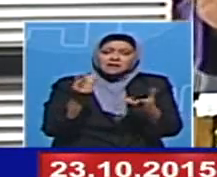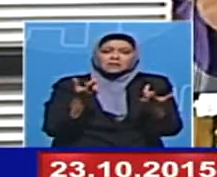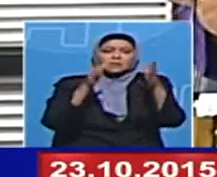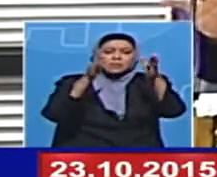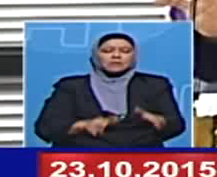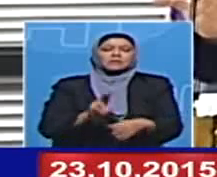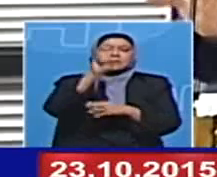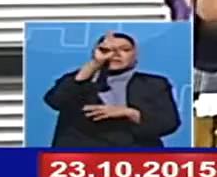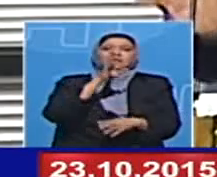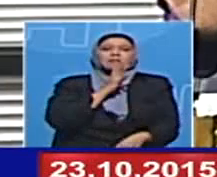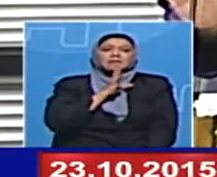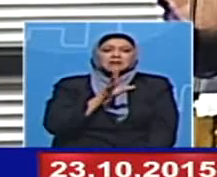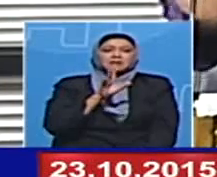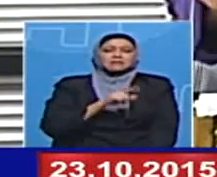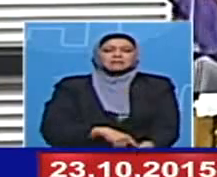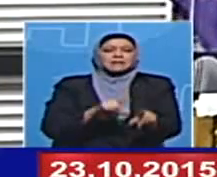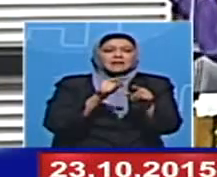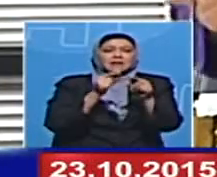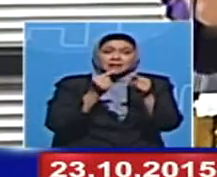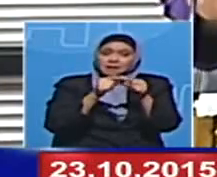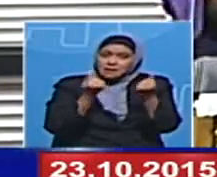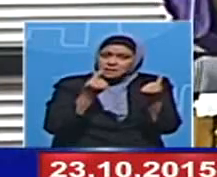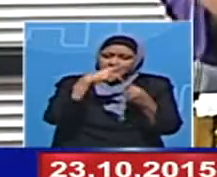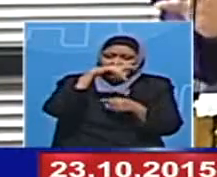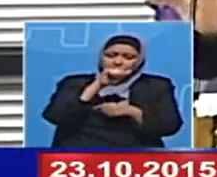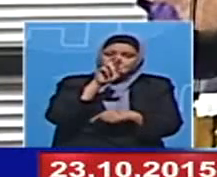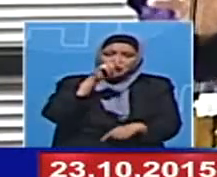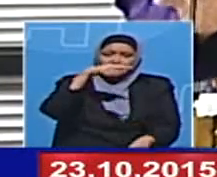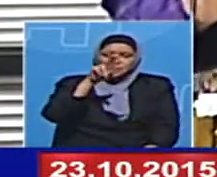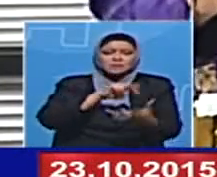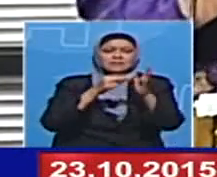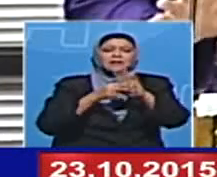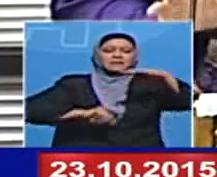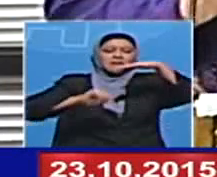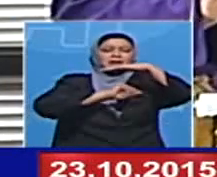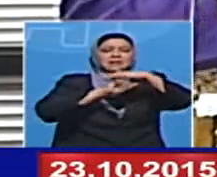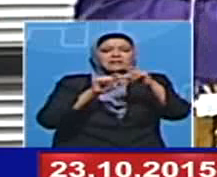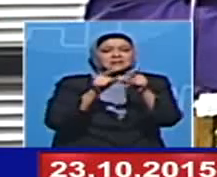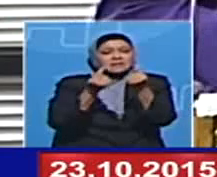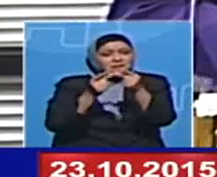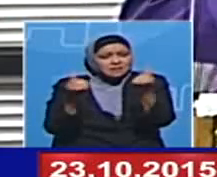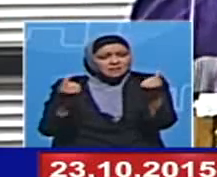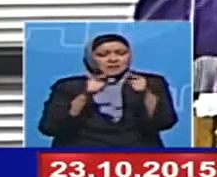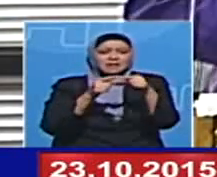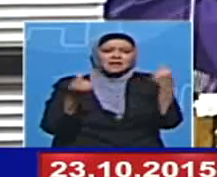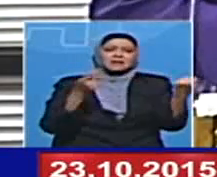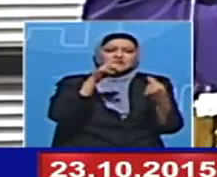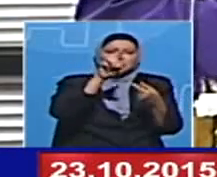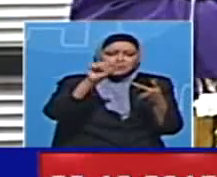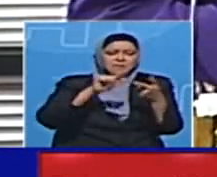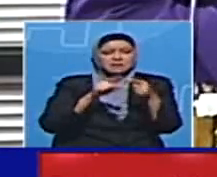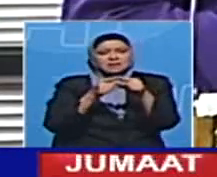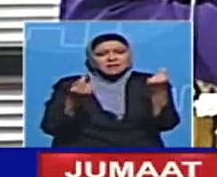kata kacang parbu berasaskan ke kacang daripada kacang kuda kacang